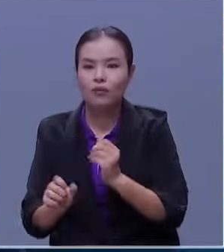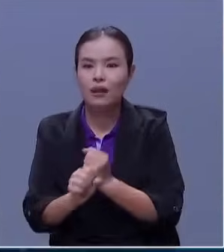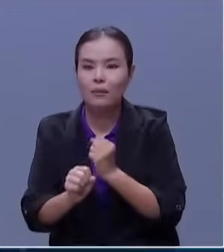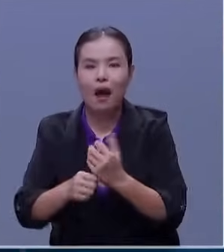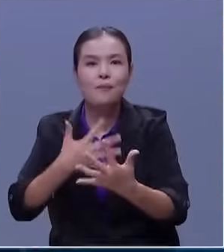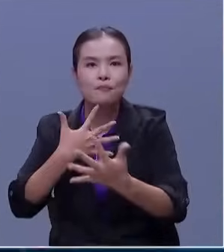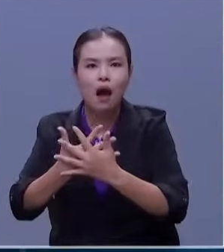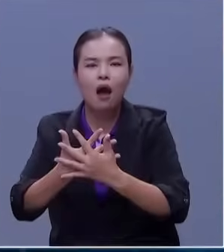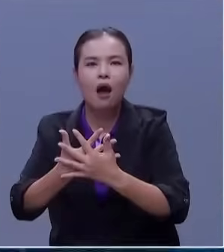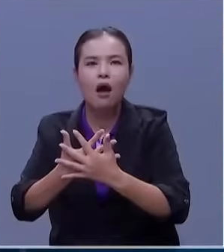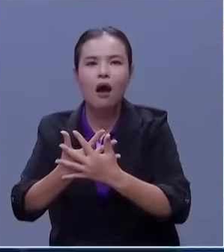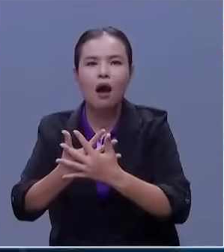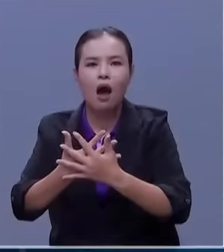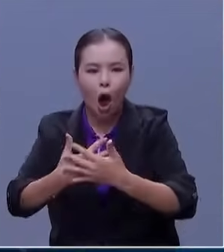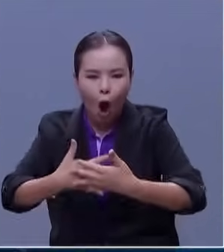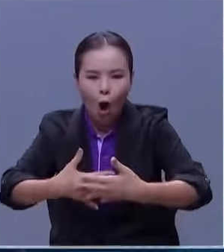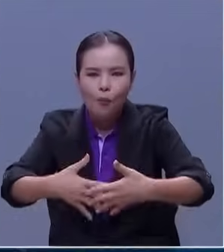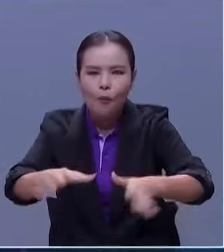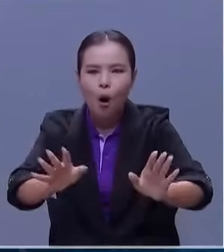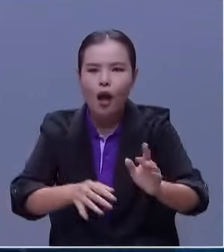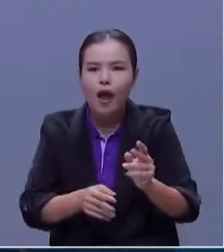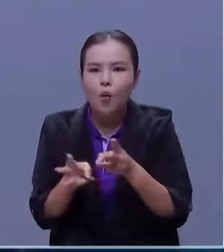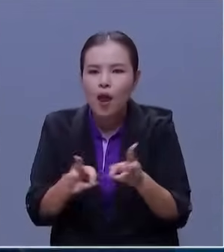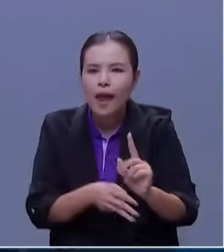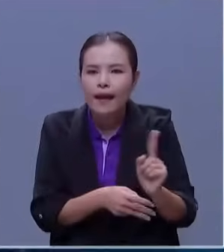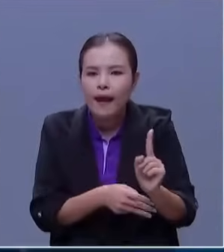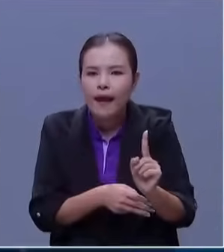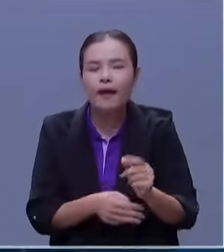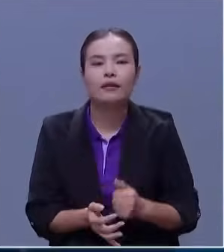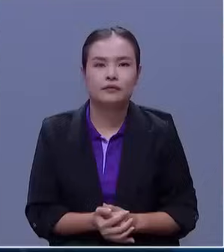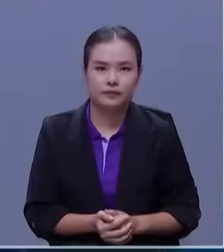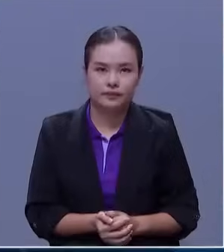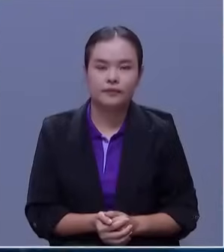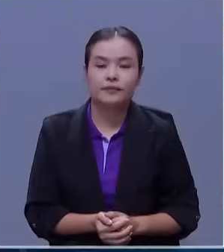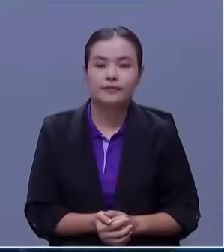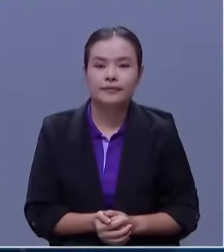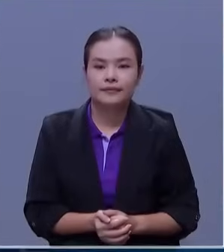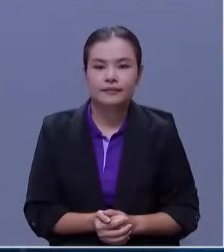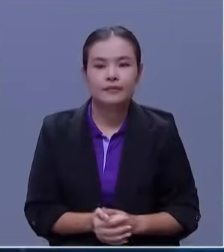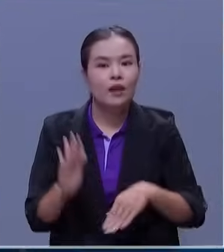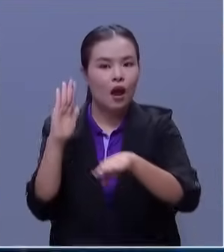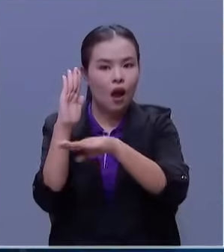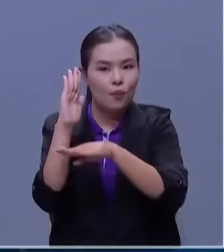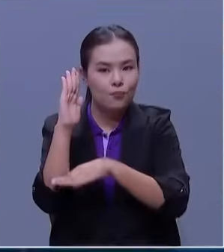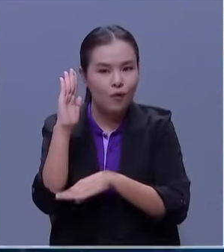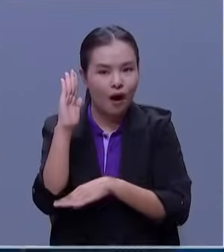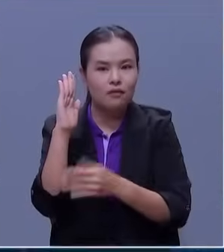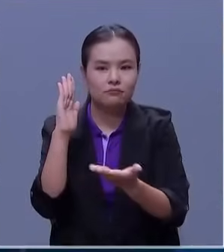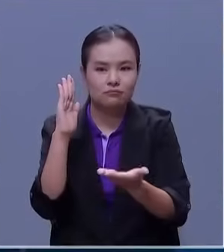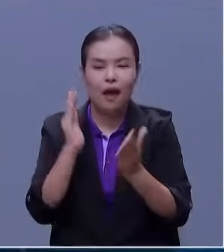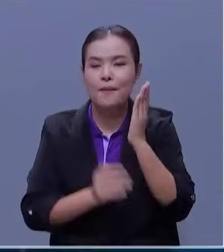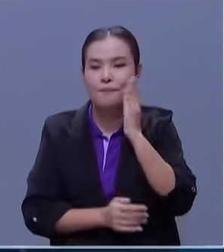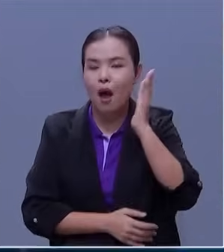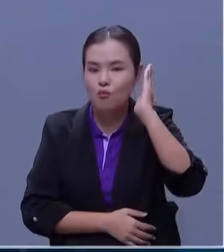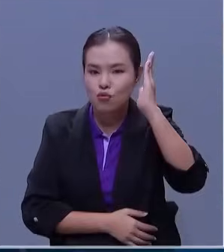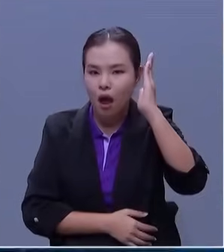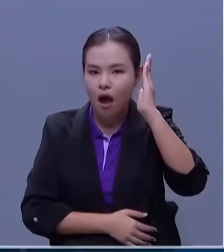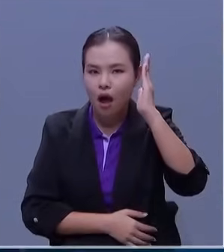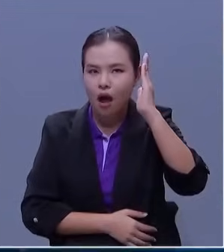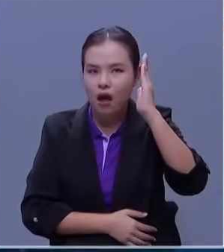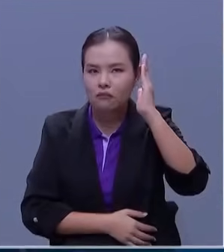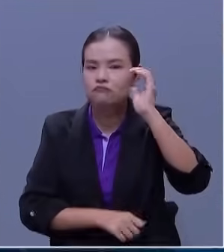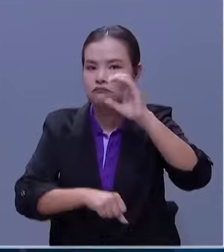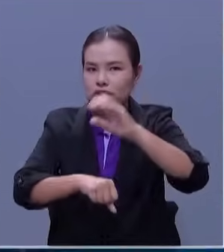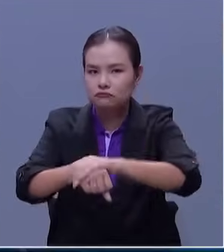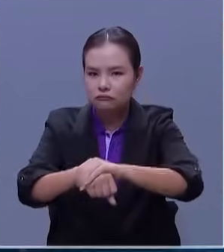ำอ่ะว่าปล่อยให้หลุดรอดมาได้ยังไง ค่ะอ่ะทีนี้กระบวนการที่จะนำตัวเสียแป้งกลับมาแน่นอนตำรวจทำง